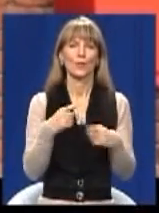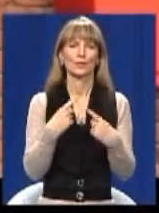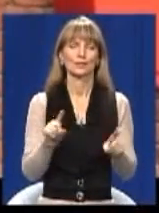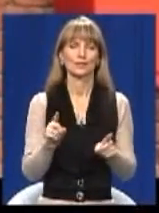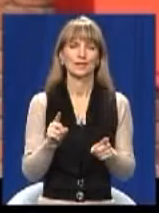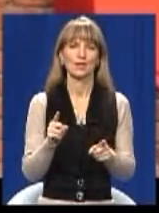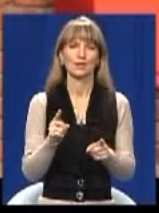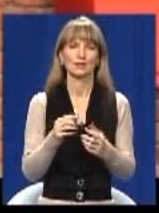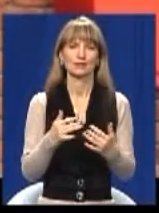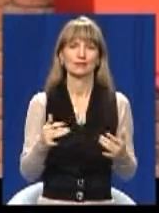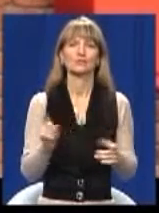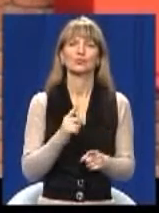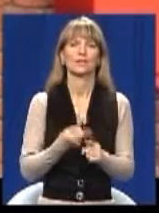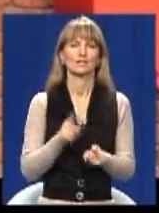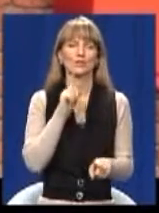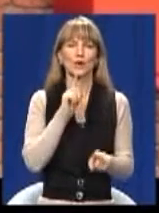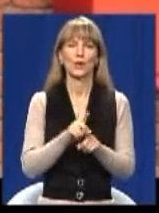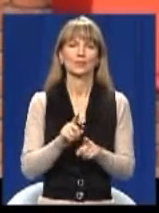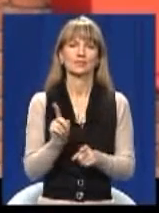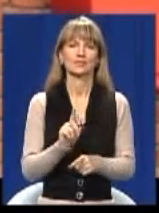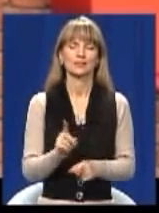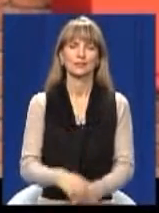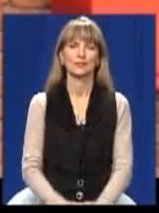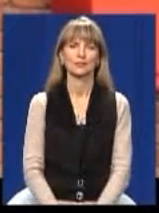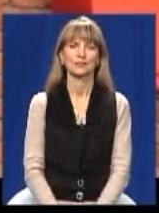таке? На що схоже?